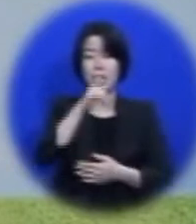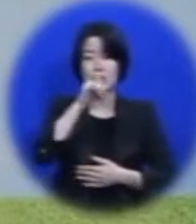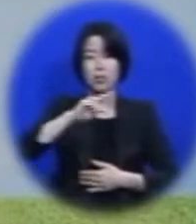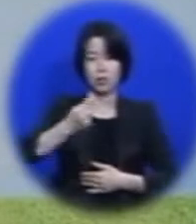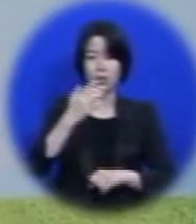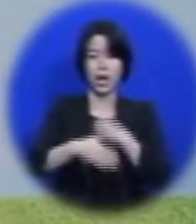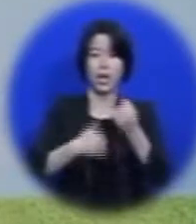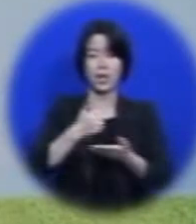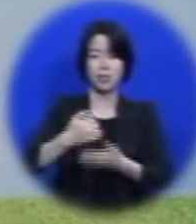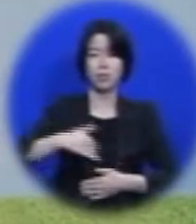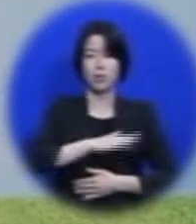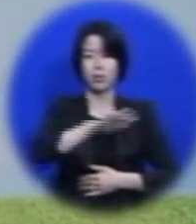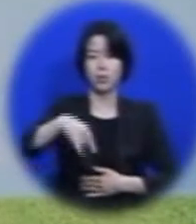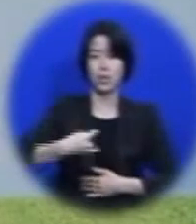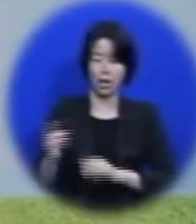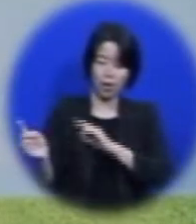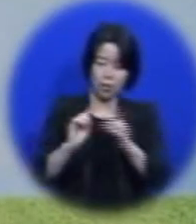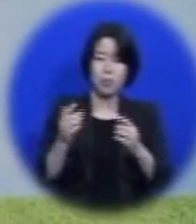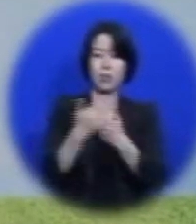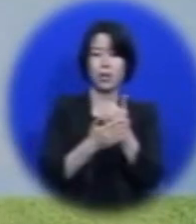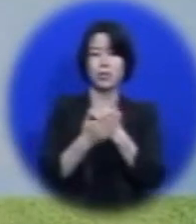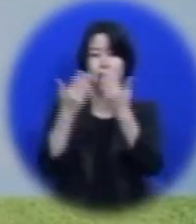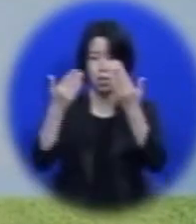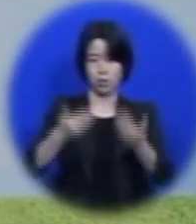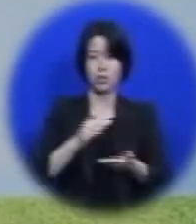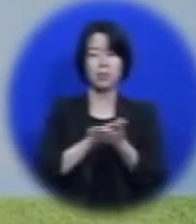하나님은 우리에게 회복의 은혜를 주십니다.